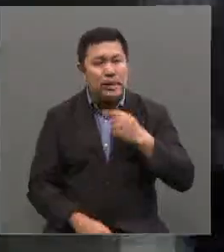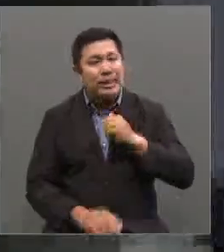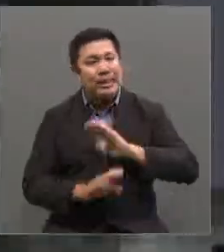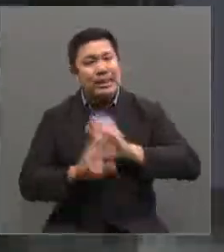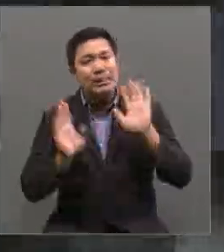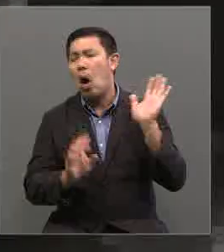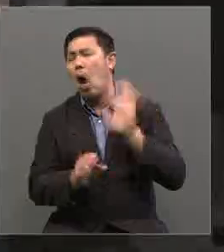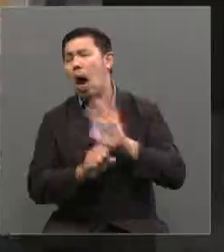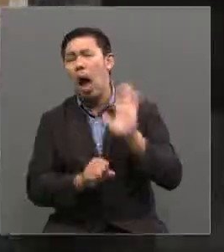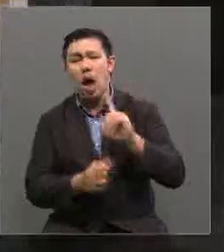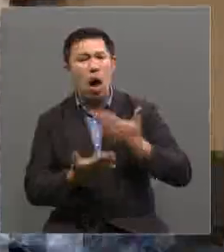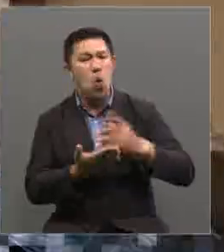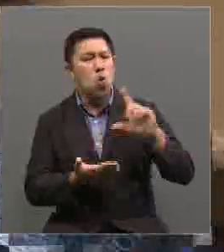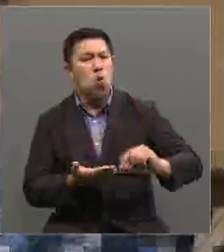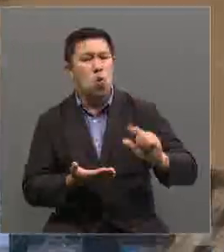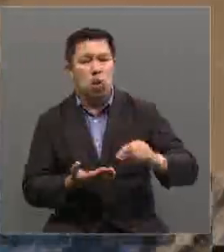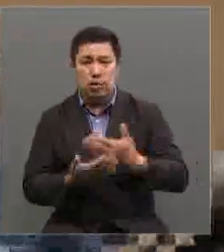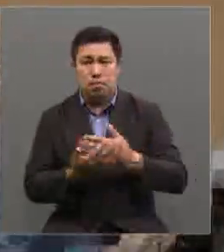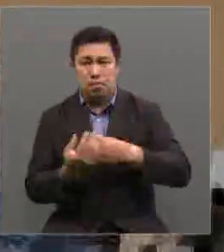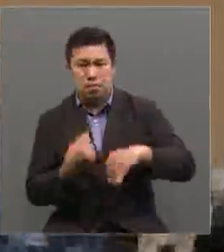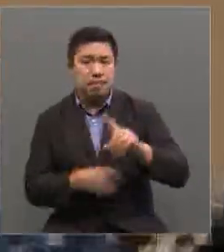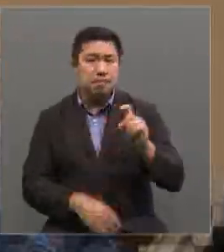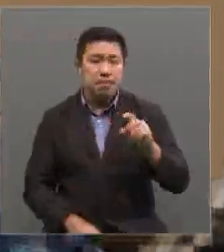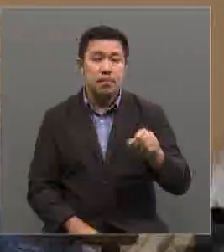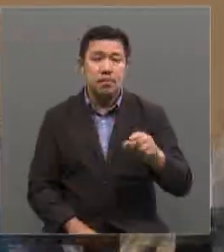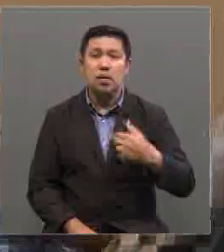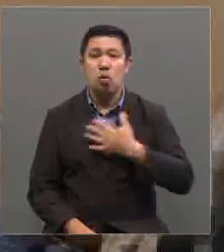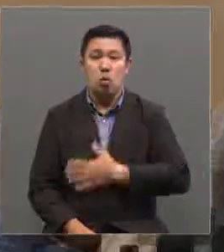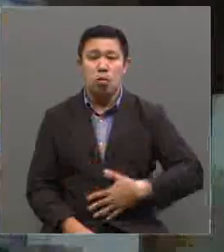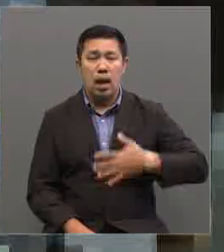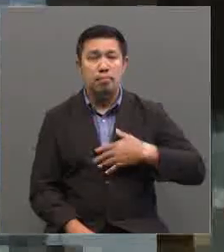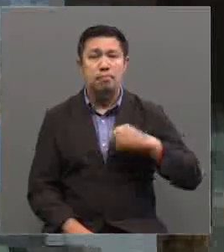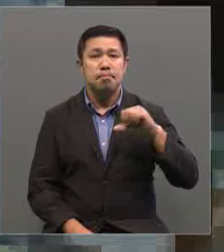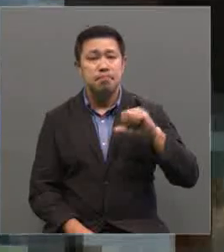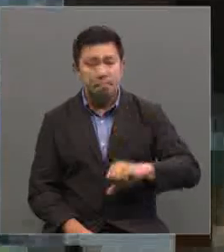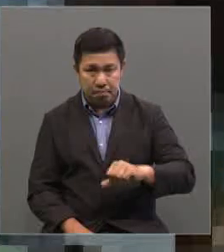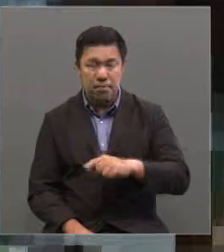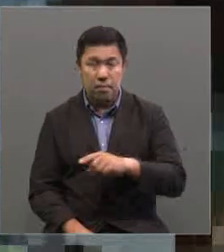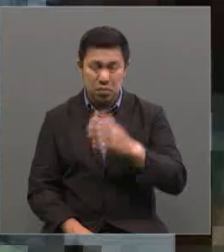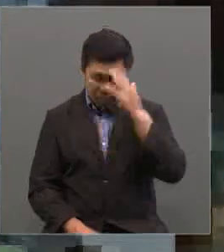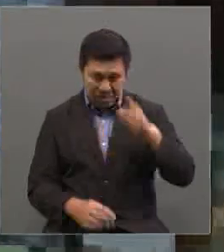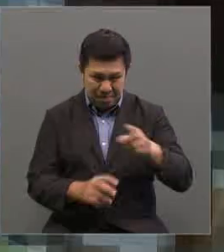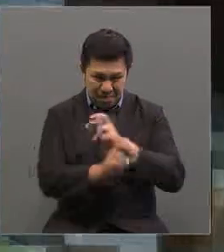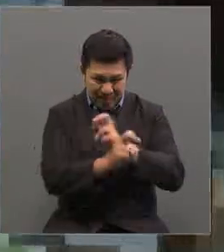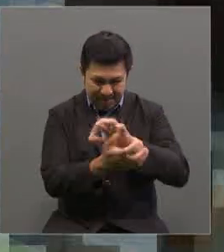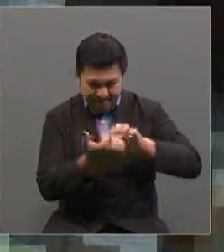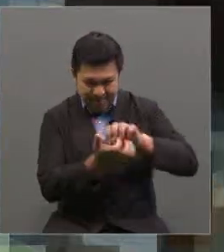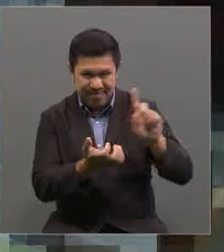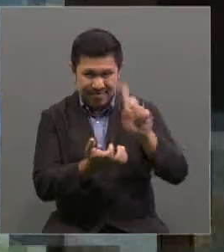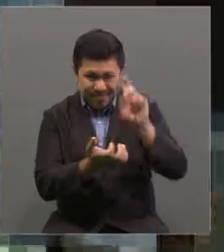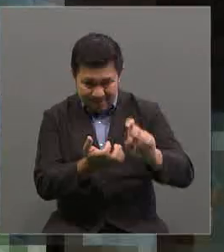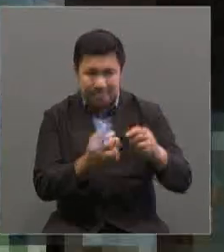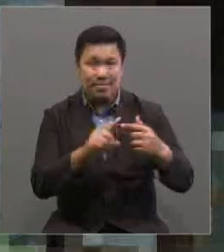ไม่เลิกละไม่ได้ต้องใช้จ่ายเยอะอะไรเท่าไหร่สุขภาพเสียมากกว่าบุหรี่ปกติเพราะมีสารพิษอย่างอื่นปลอมปนเพิ่ม